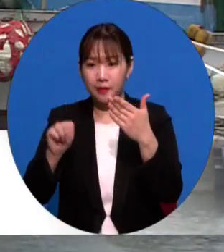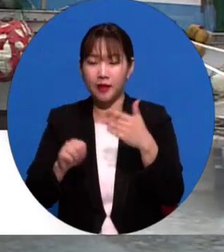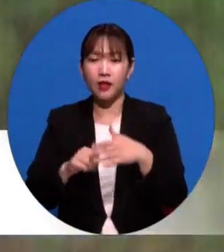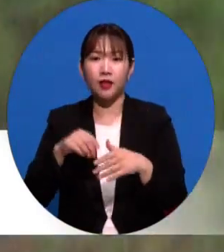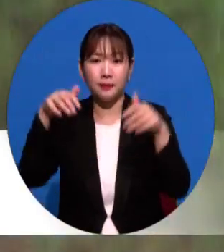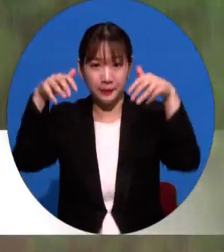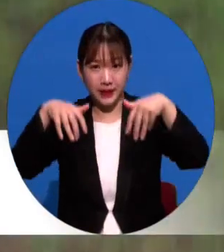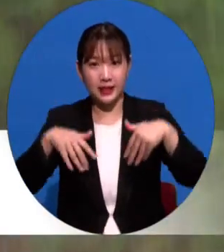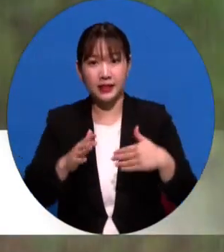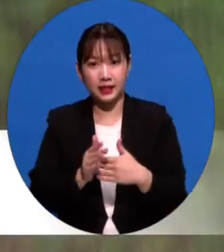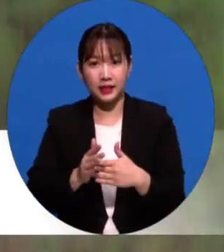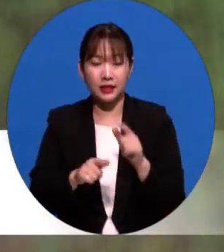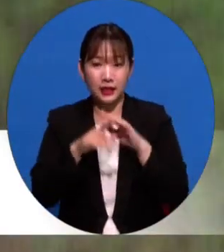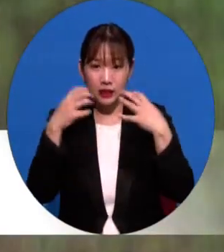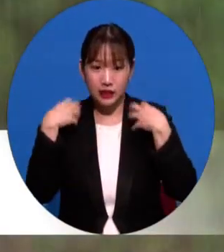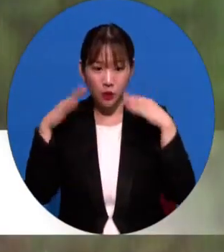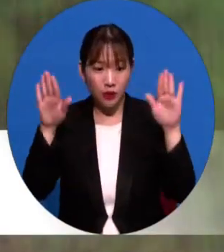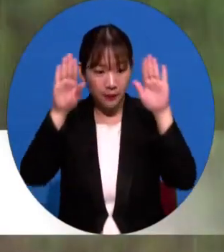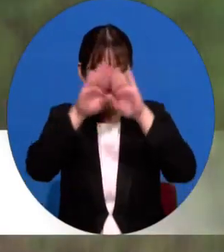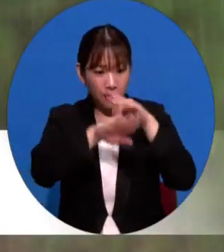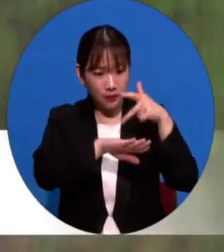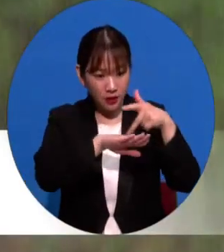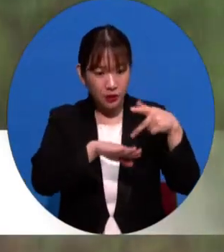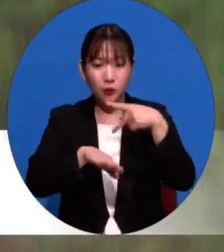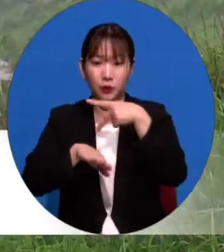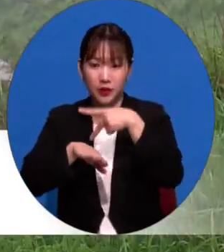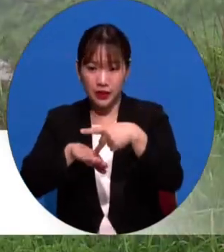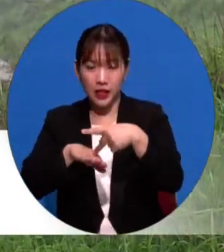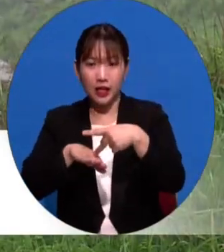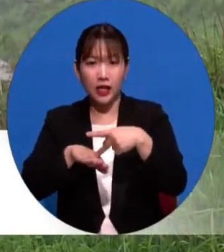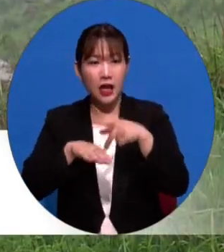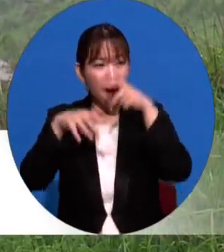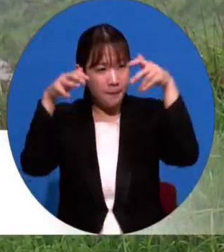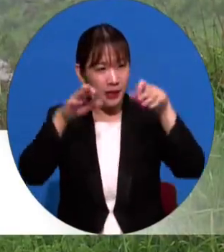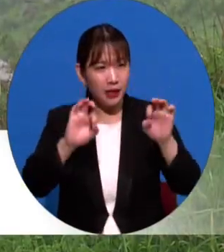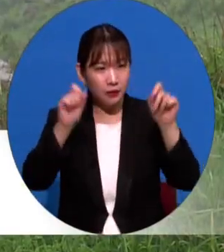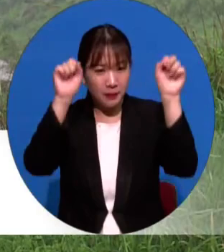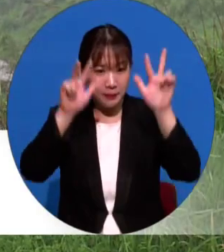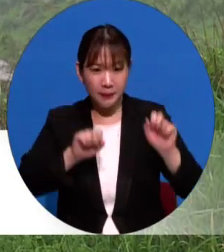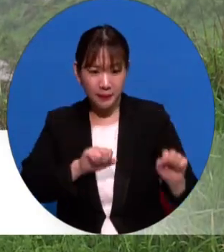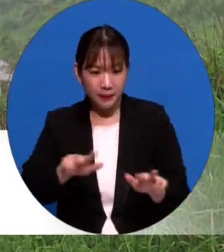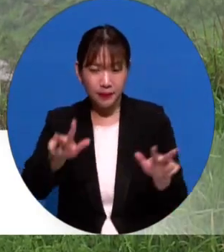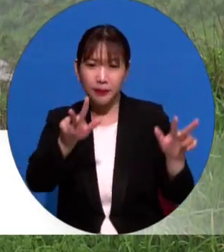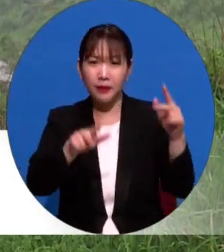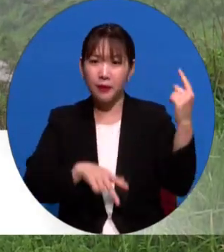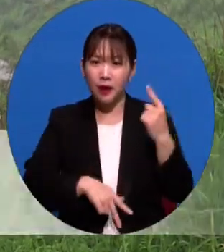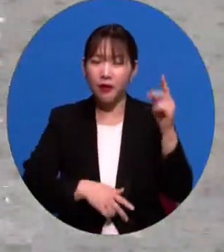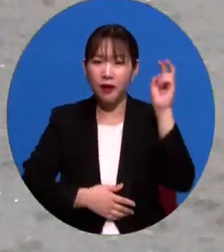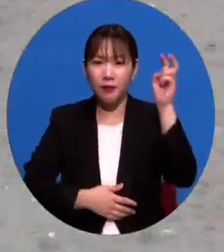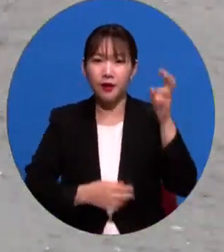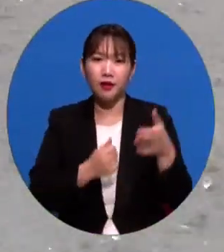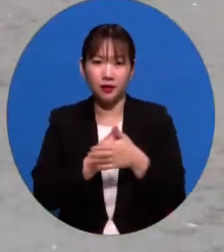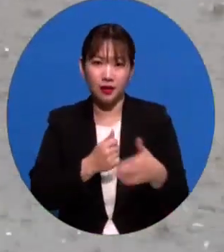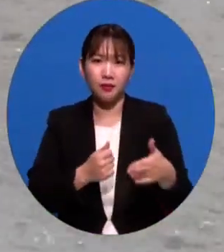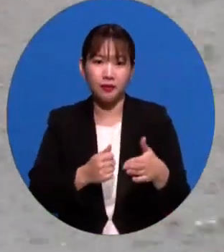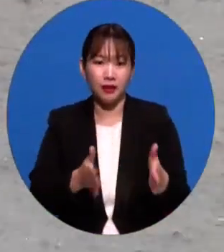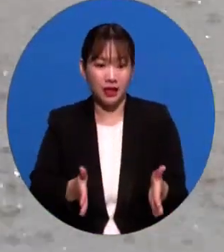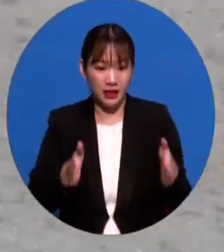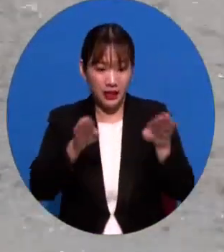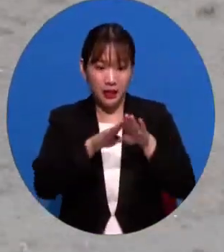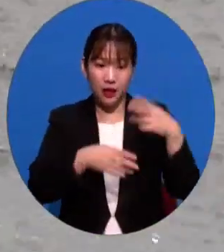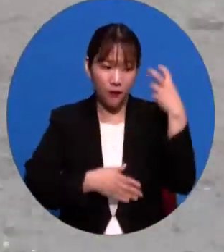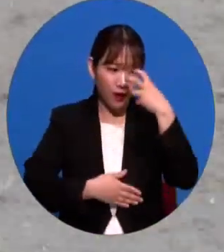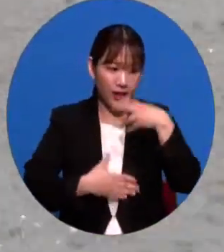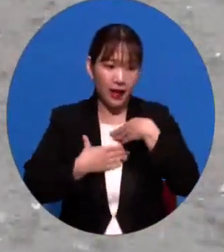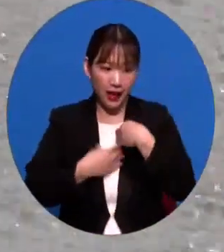있습니다 기상당국은 오늘 밤 진도와 신안에는 비와 함께 천둥과 번개가 이어질 것이라며 시선을